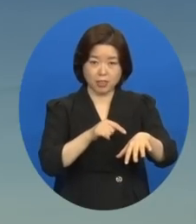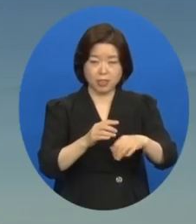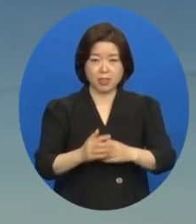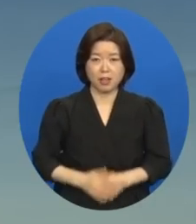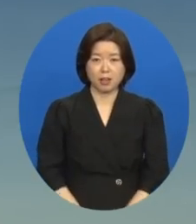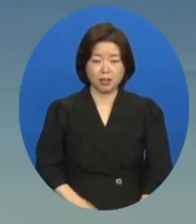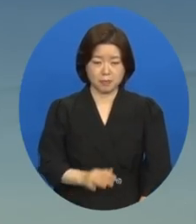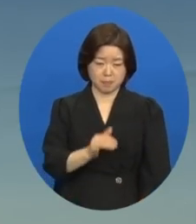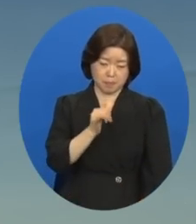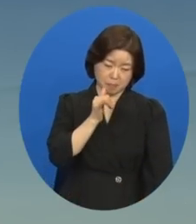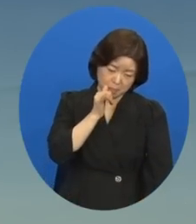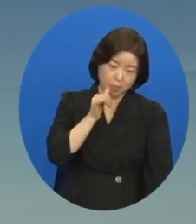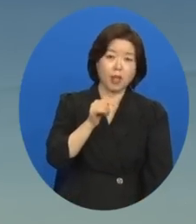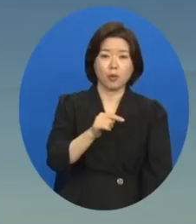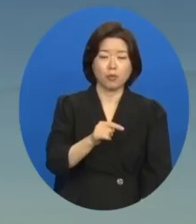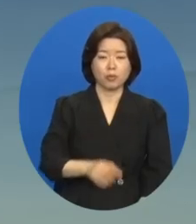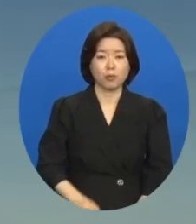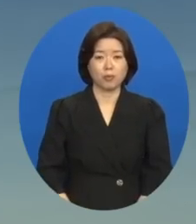중독도,